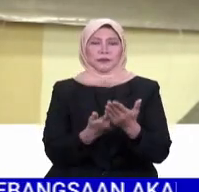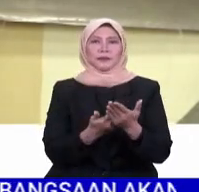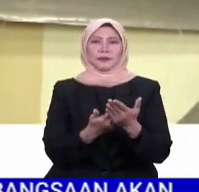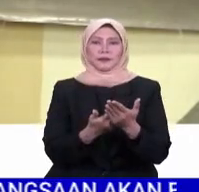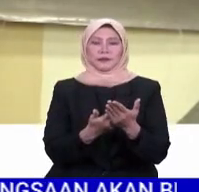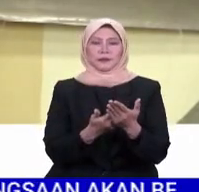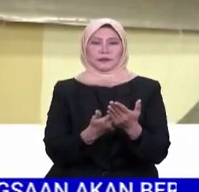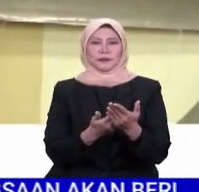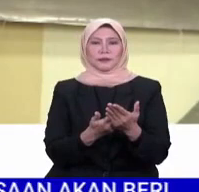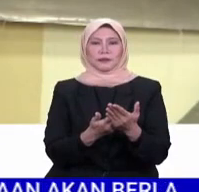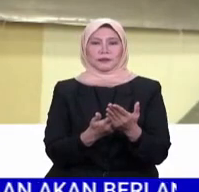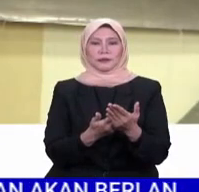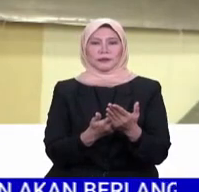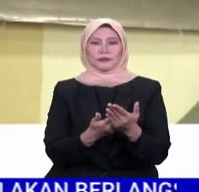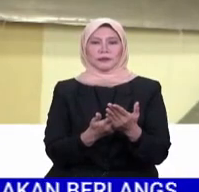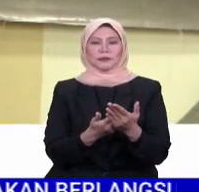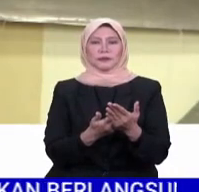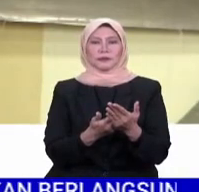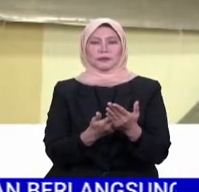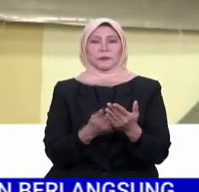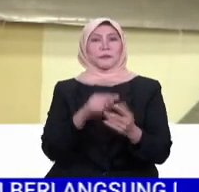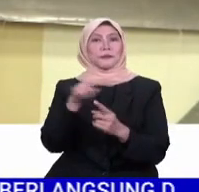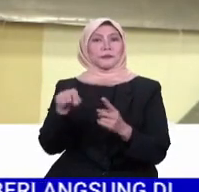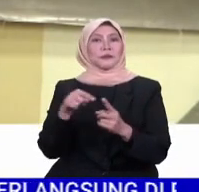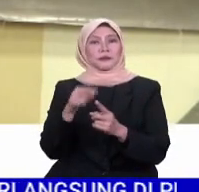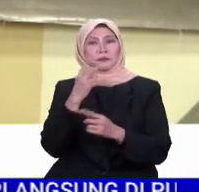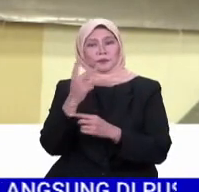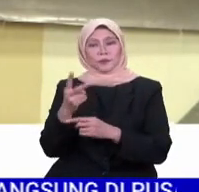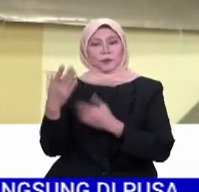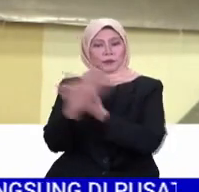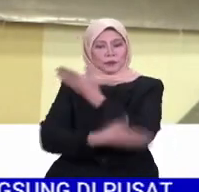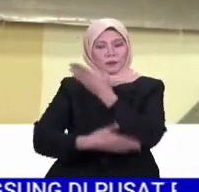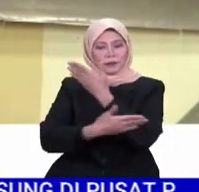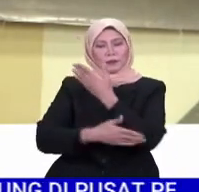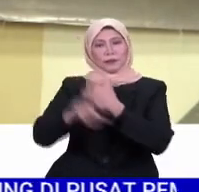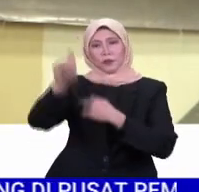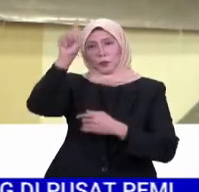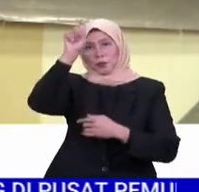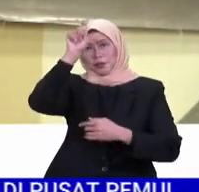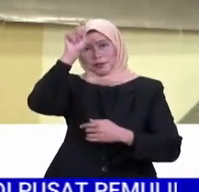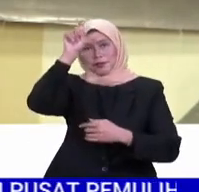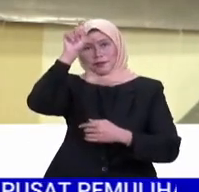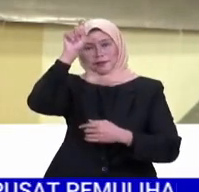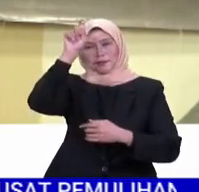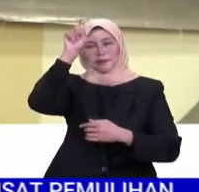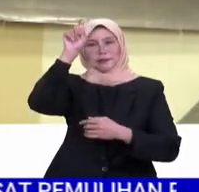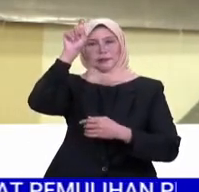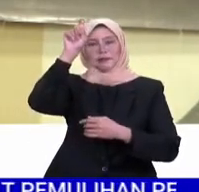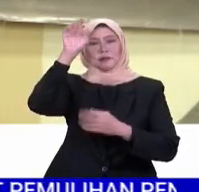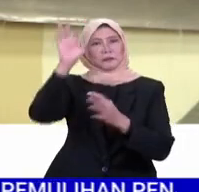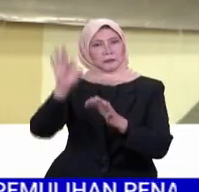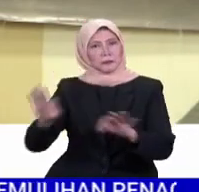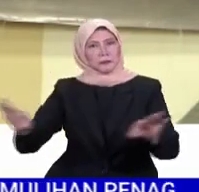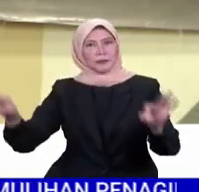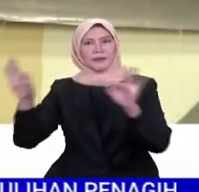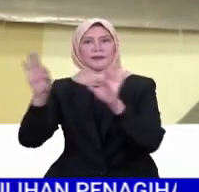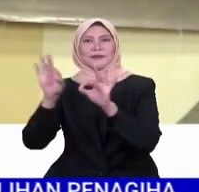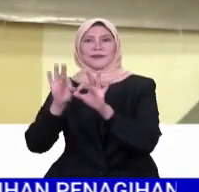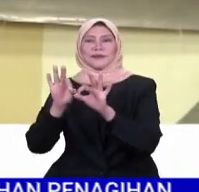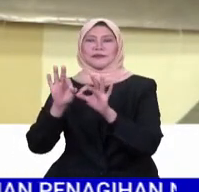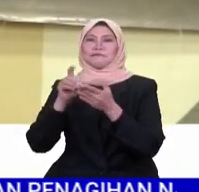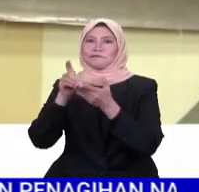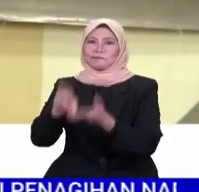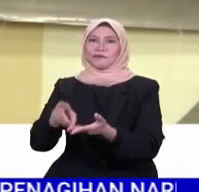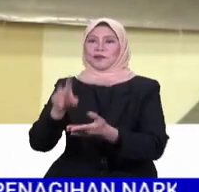begitu begitu baik sekali sebagai pilih kita lihat negara-negara seperti Turki yang mengutamakan the